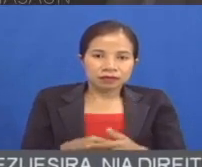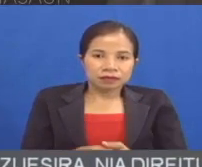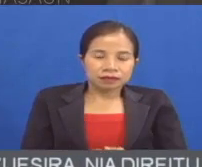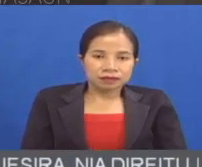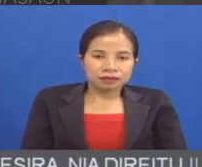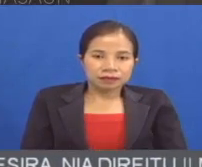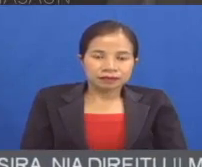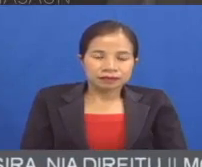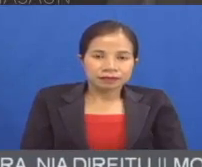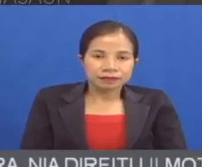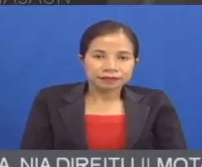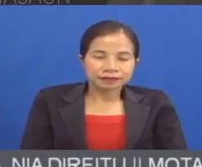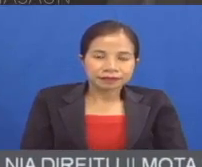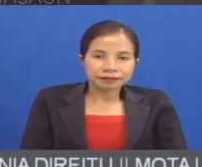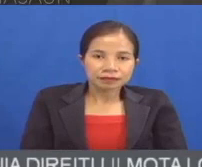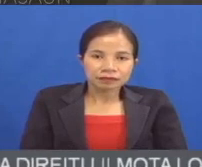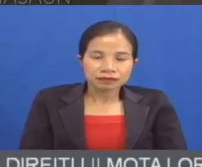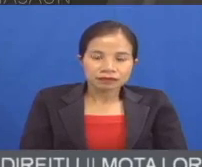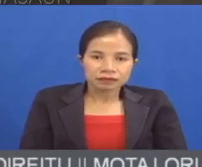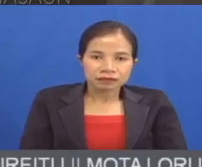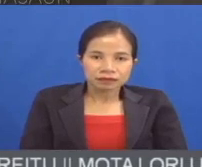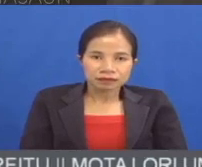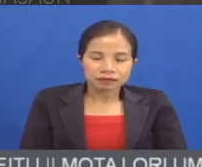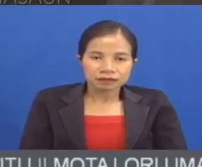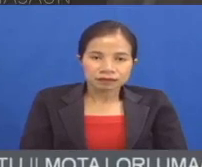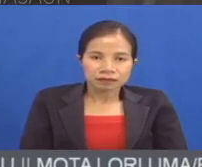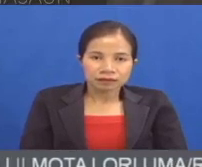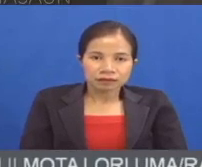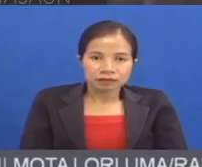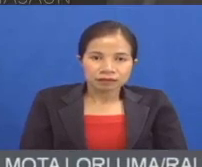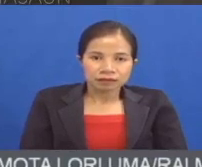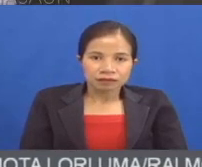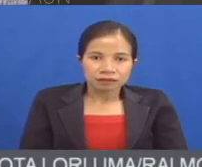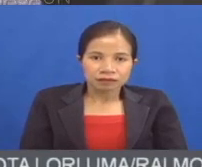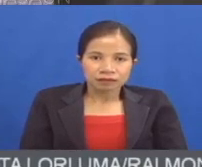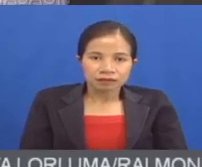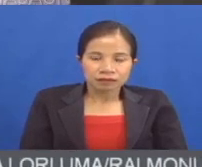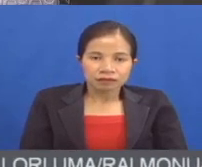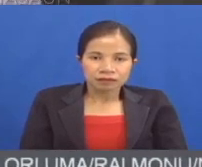botsira usi bairu pite dili hau Timóteo Guzmão Ivonio de Oliveira filihigas bi studio central RTTL.